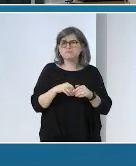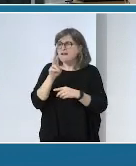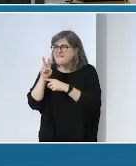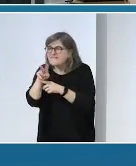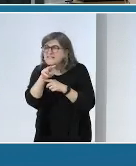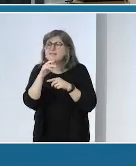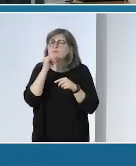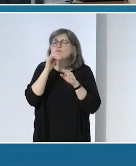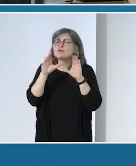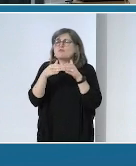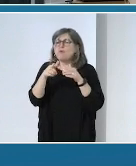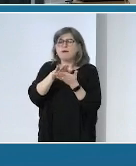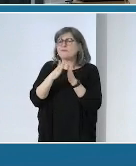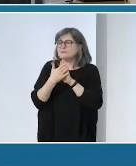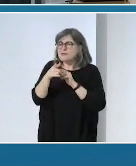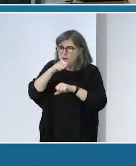des petits groupes associatifs.